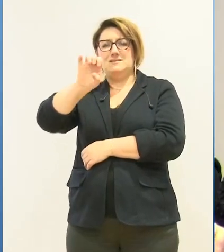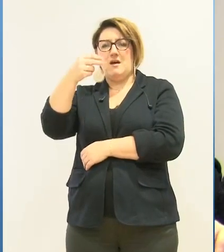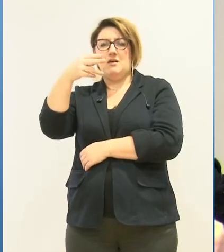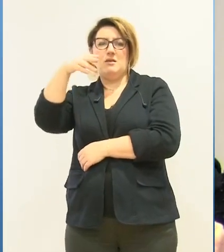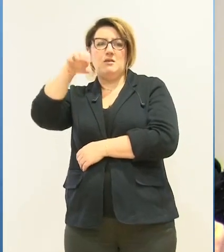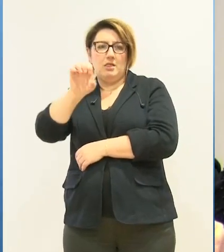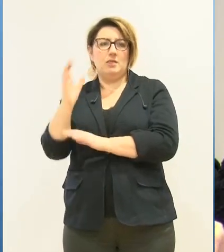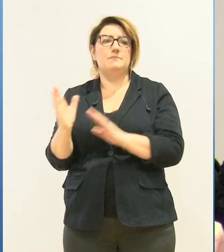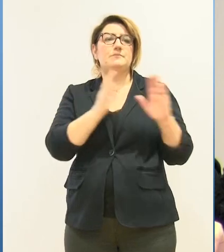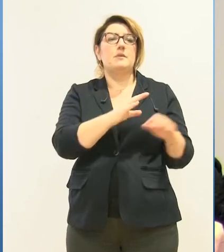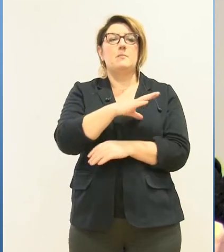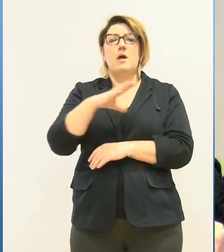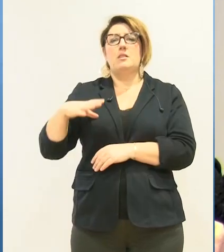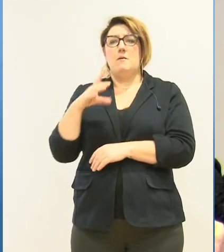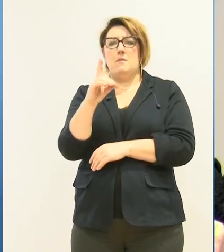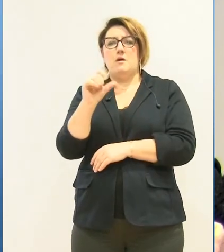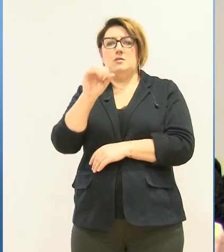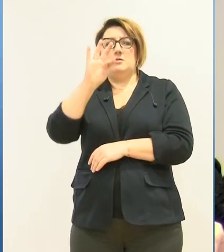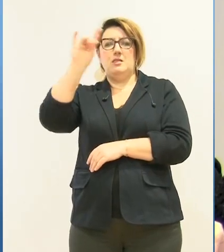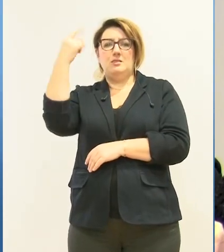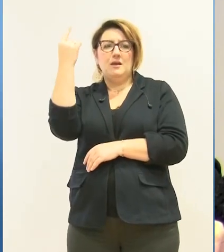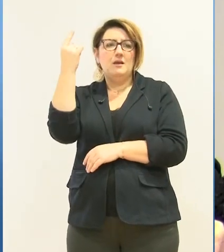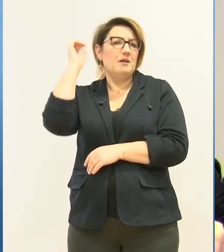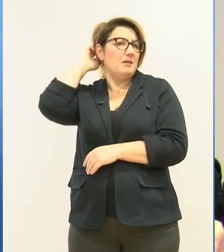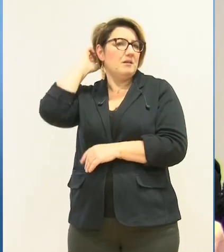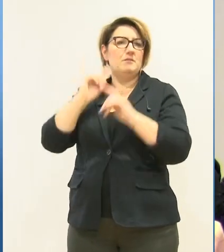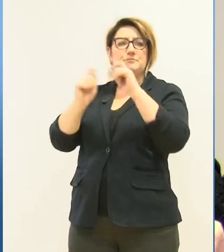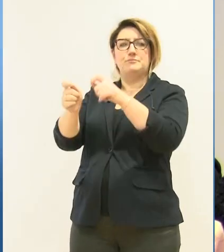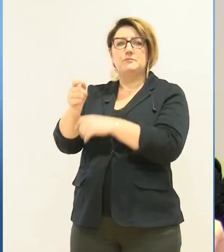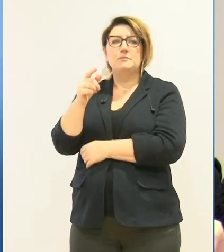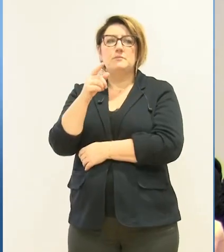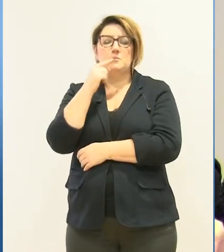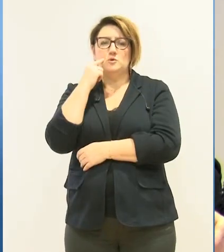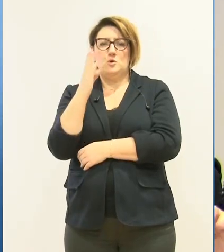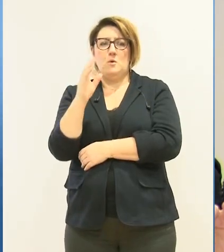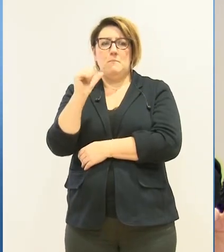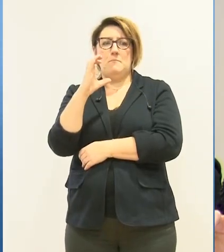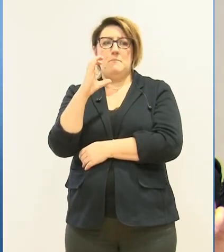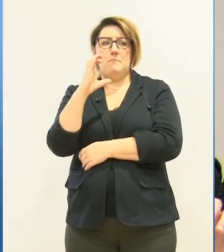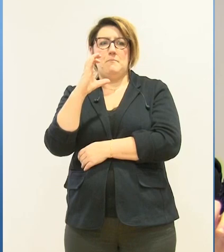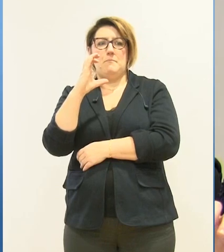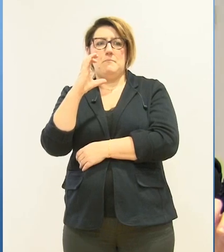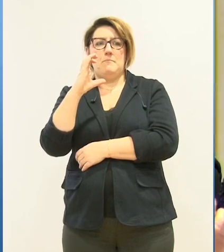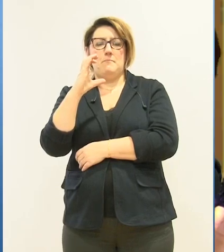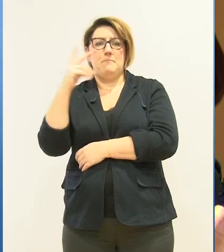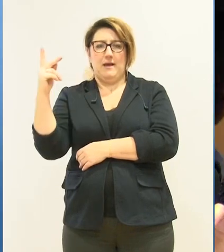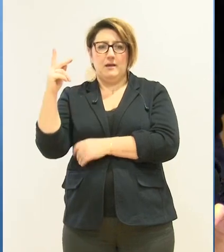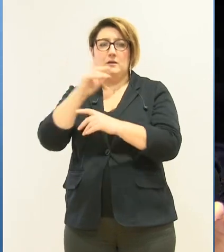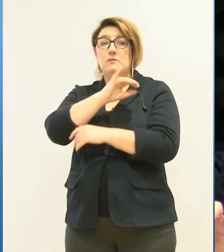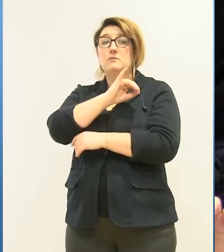comparable pour la soirée fabien malbaie mots de tavel jacques guiard